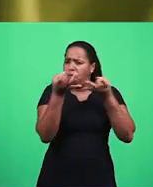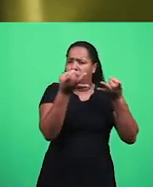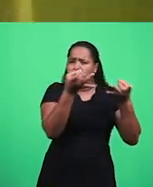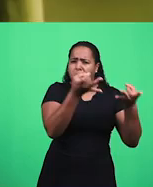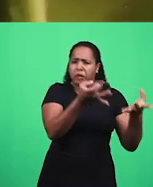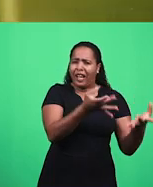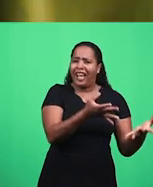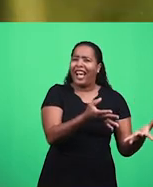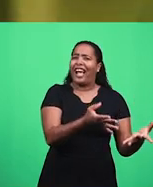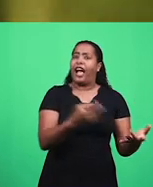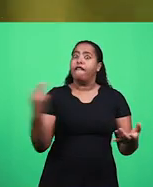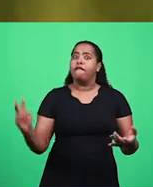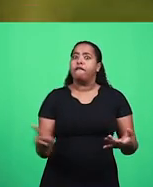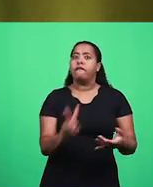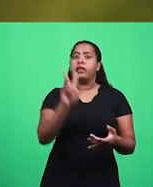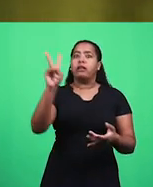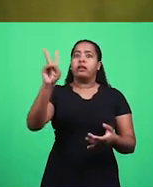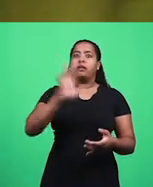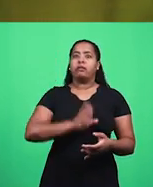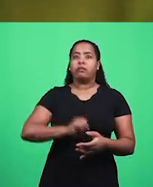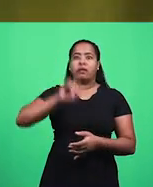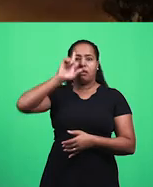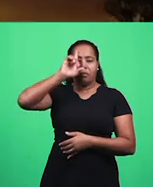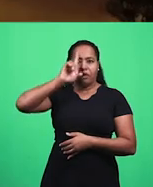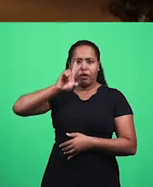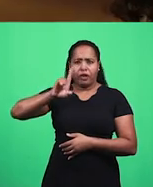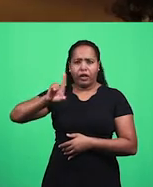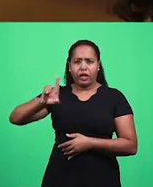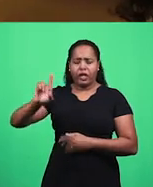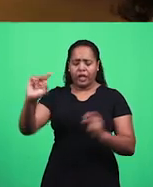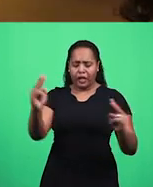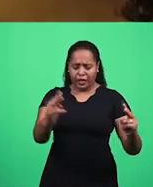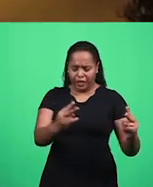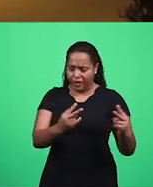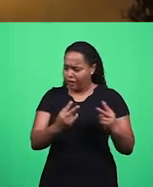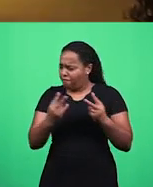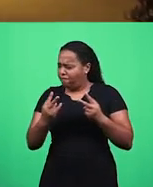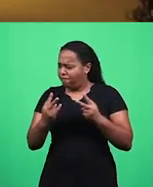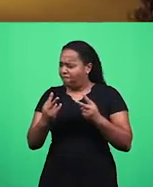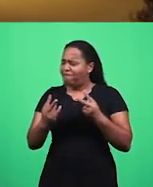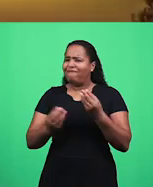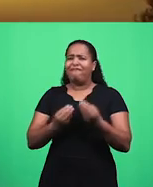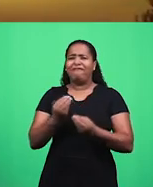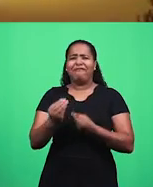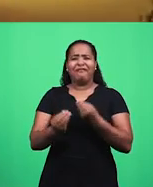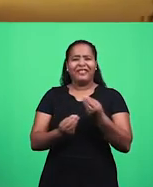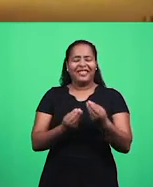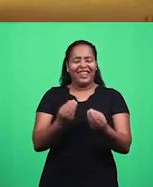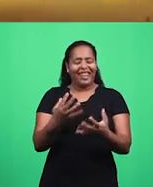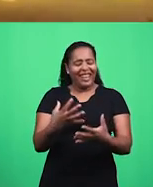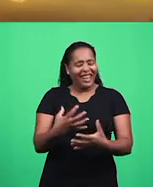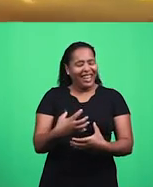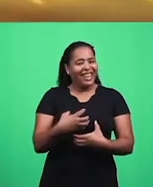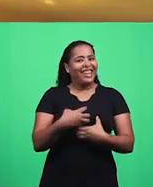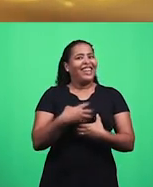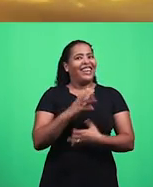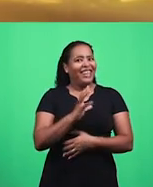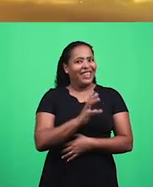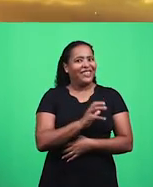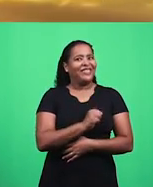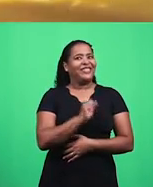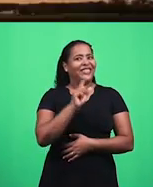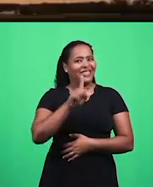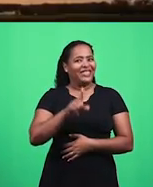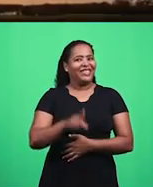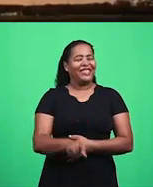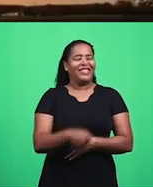обстоятельства, нет. Я смотрю на Его великую любовь, и я не хожу видением. Поэтому